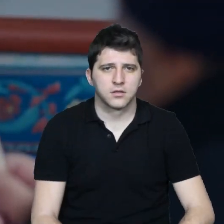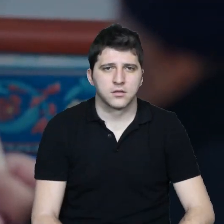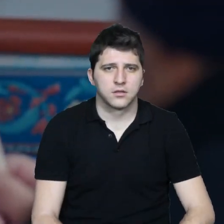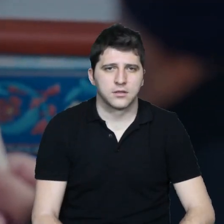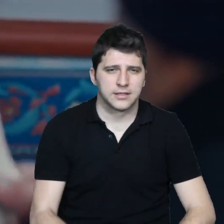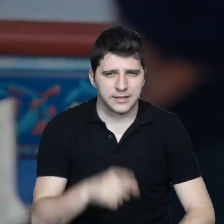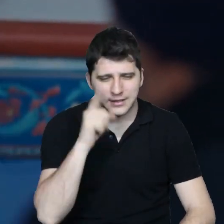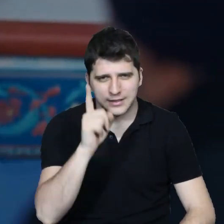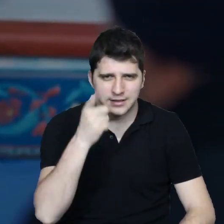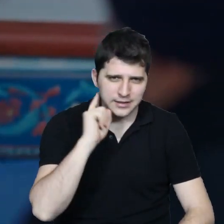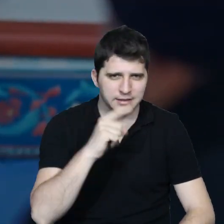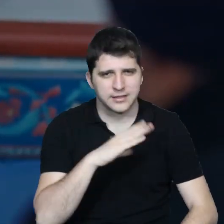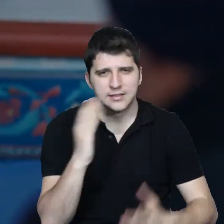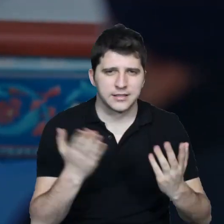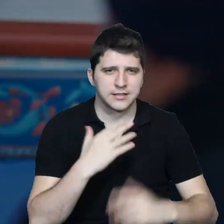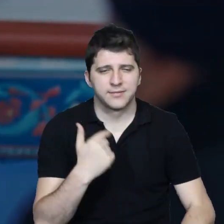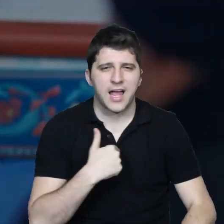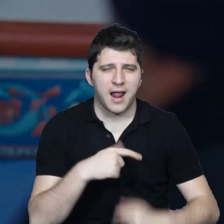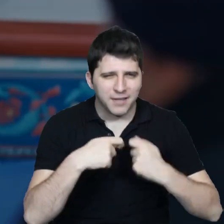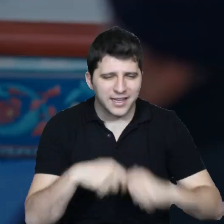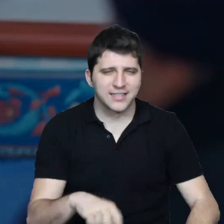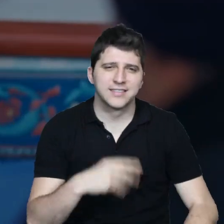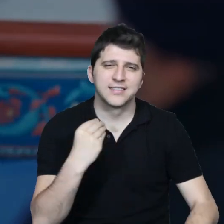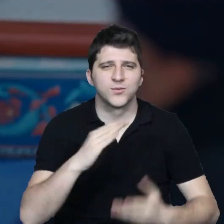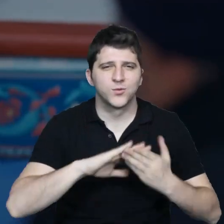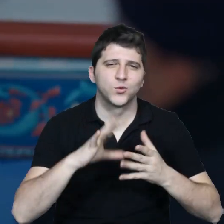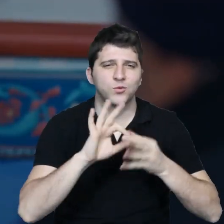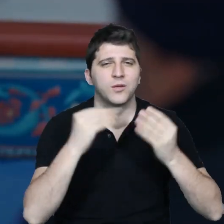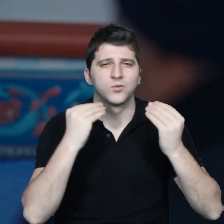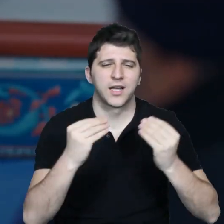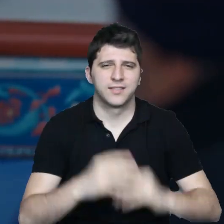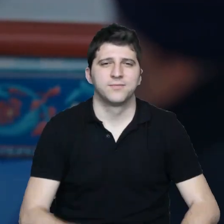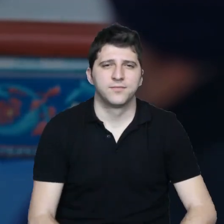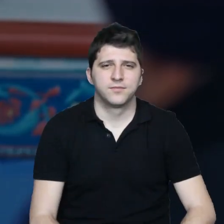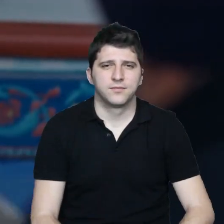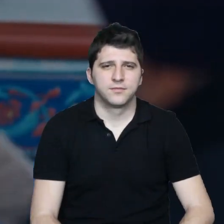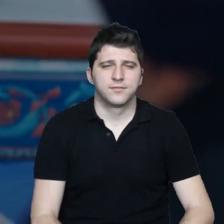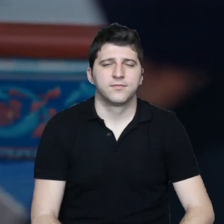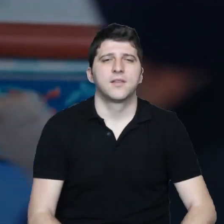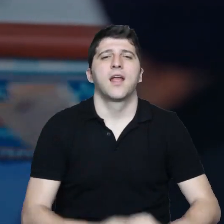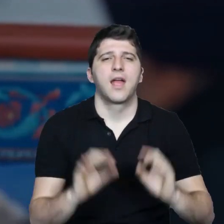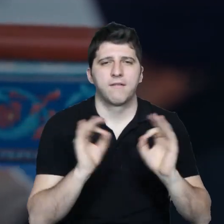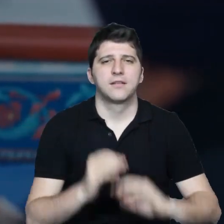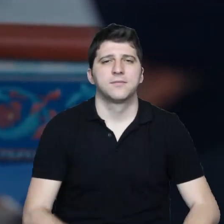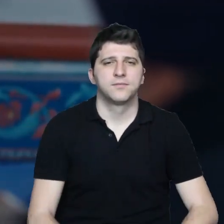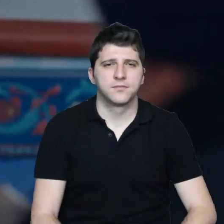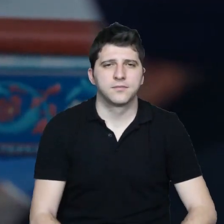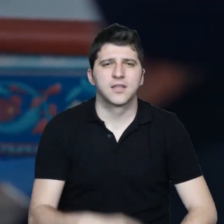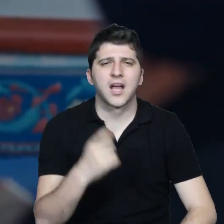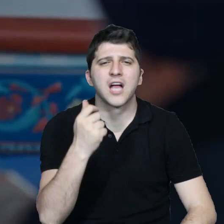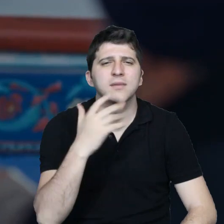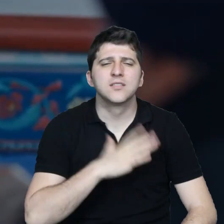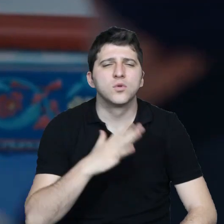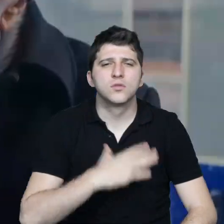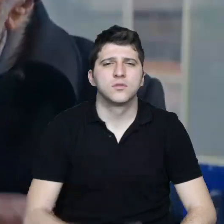Seni hızır. Nasıl da gönül almasını biliyorsun. Güzel cümleler kurarak. Evet. Kaç lira